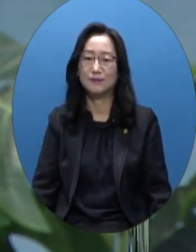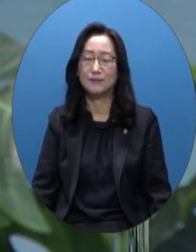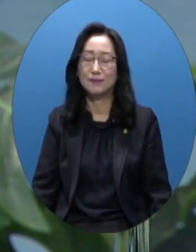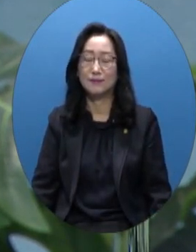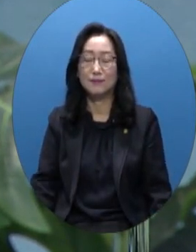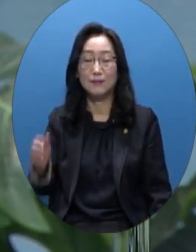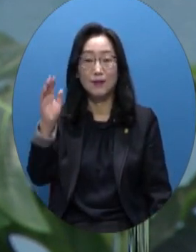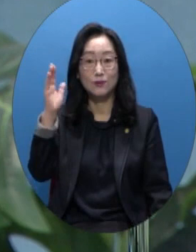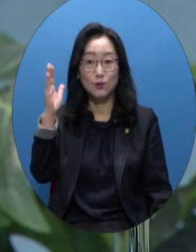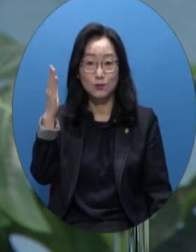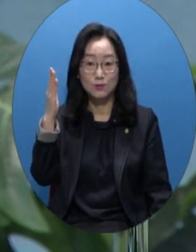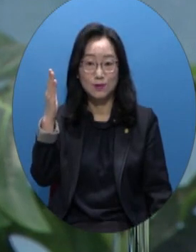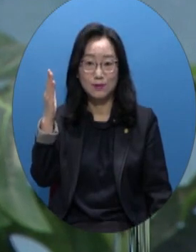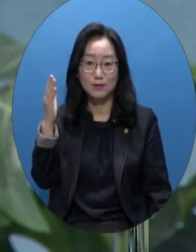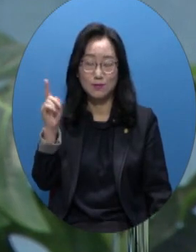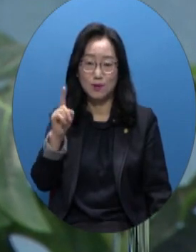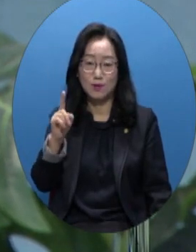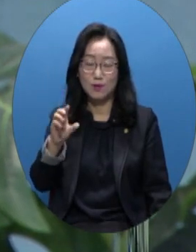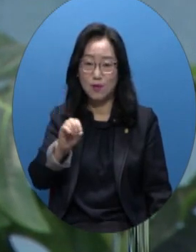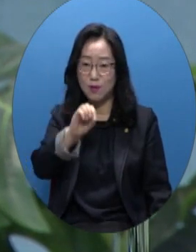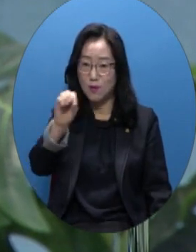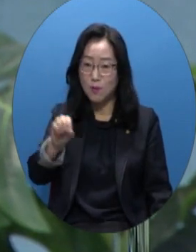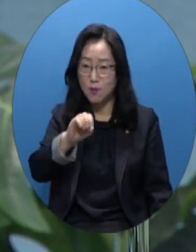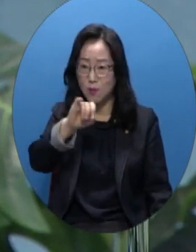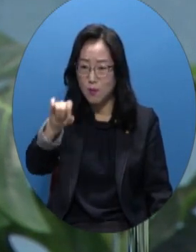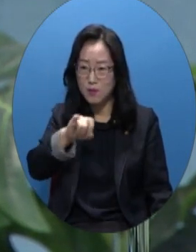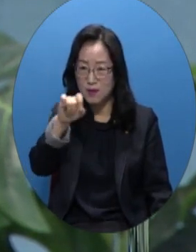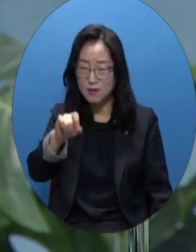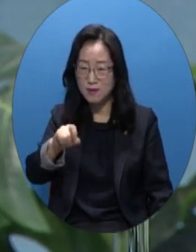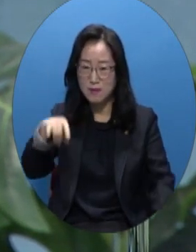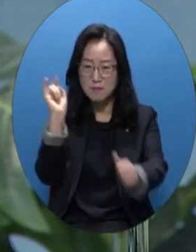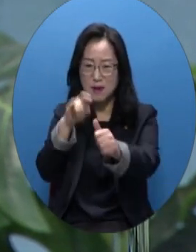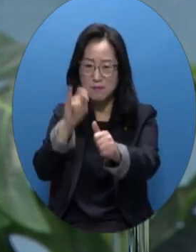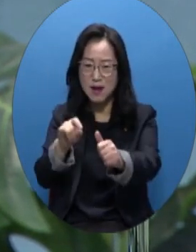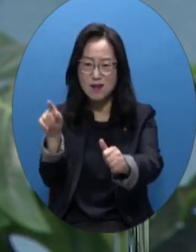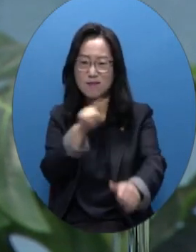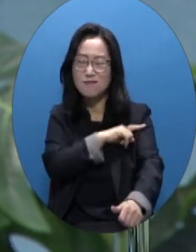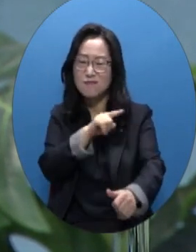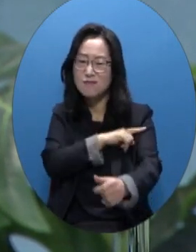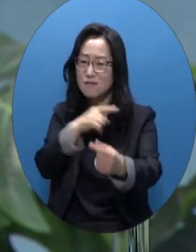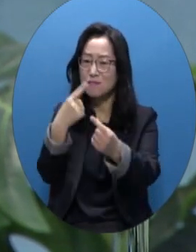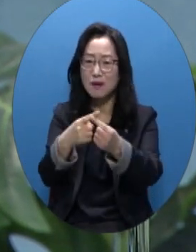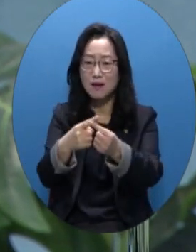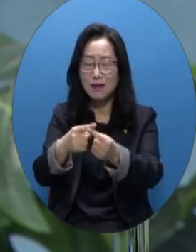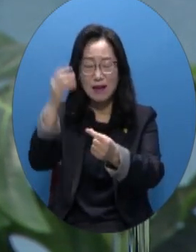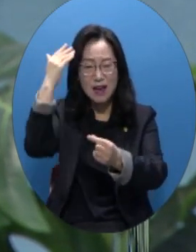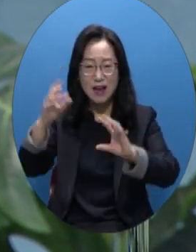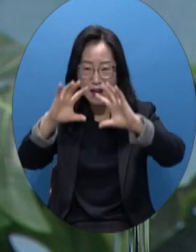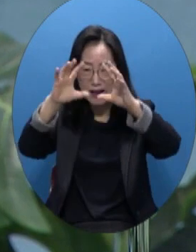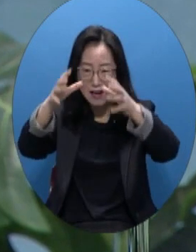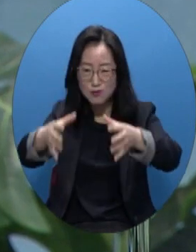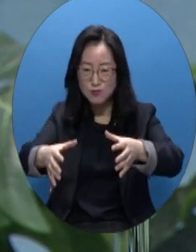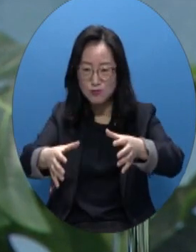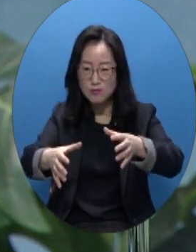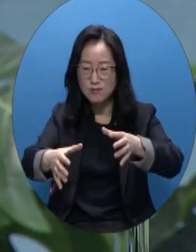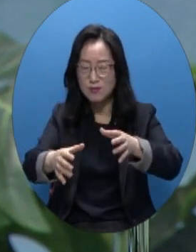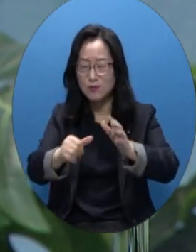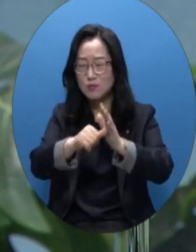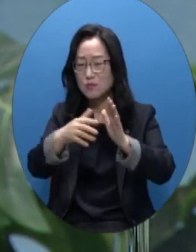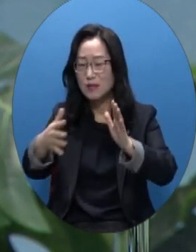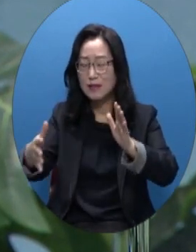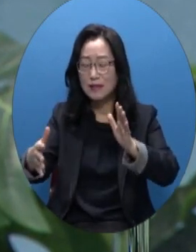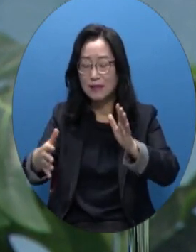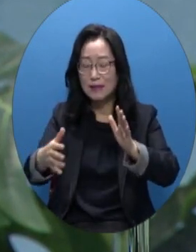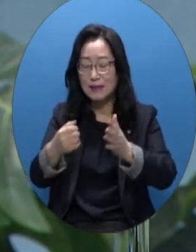또 요즘은 또 오미 그러면 확신 자 또 1위 할 1위가 되서 대한민국의 천 3개를 알려지긴 했는데 빨리